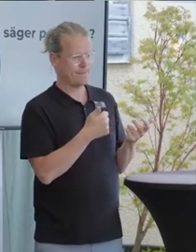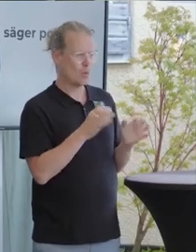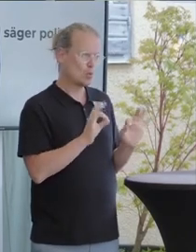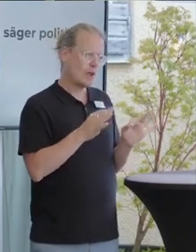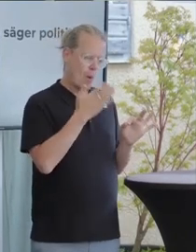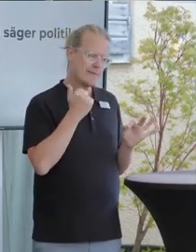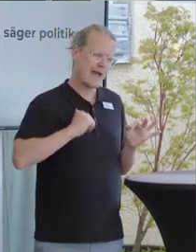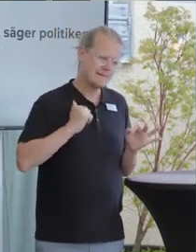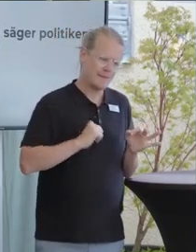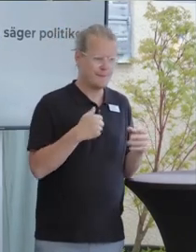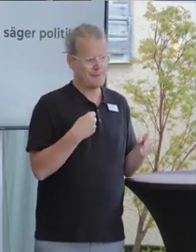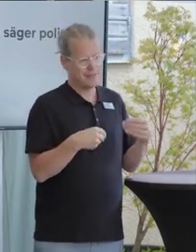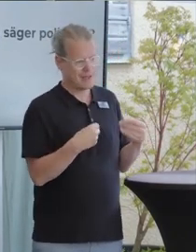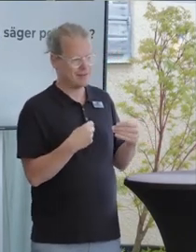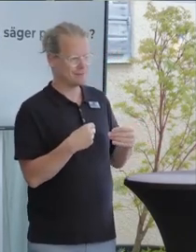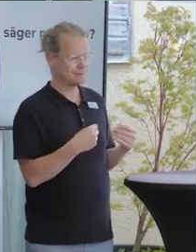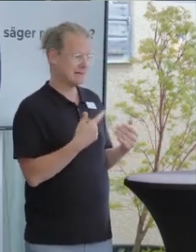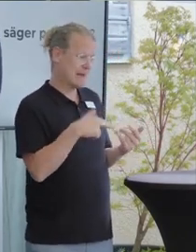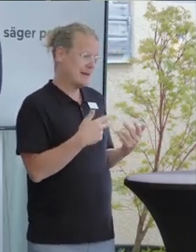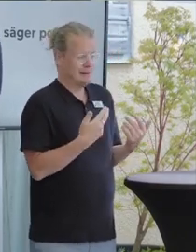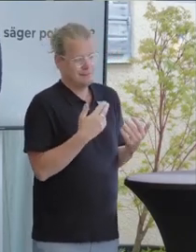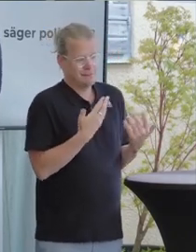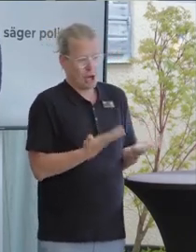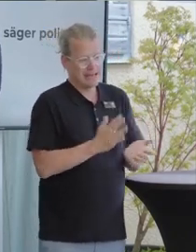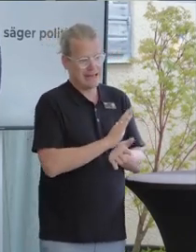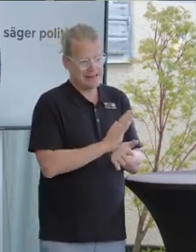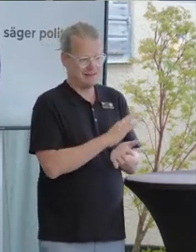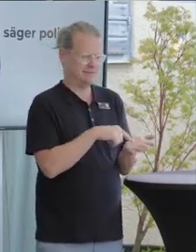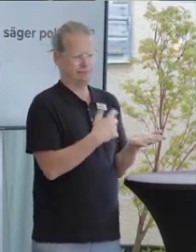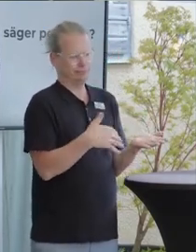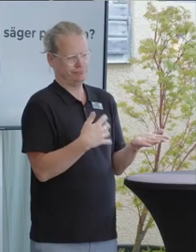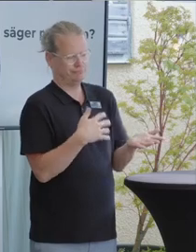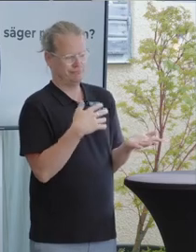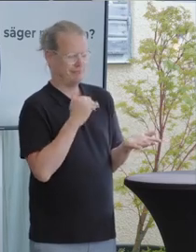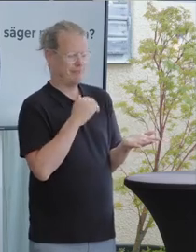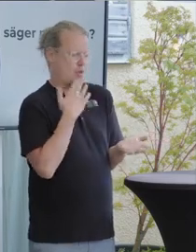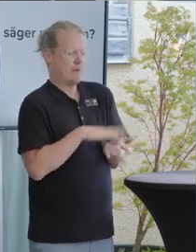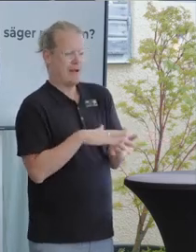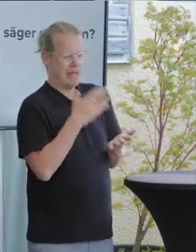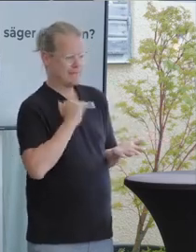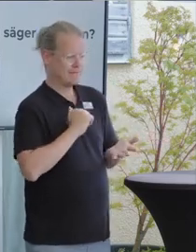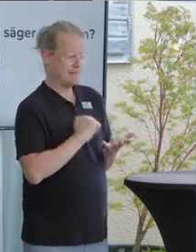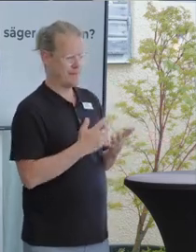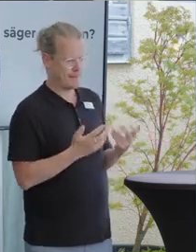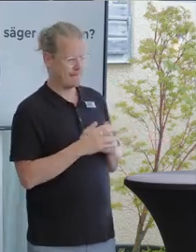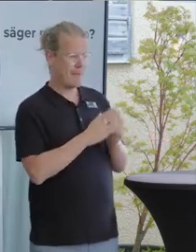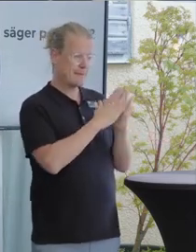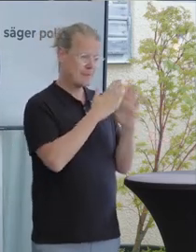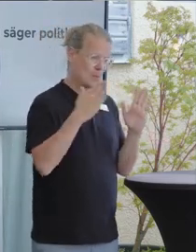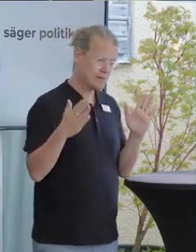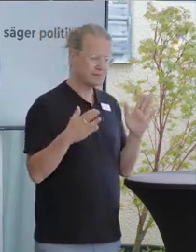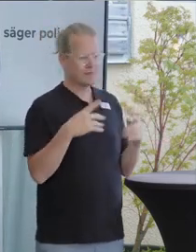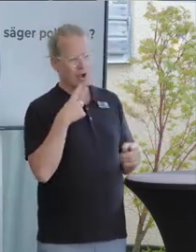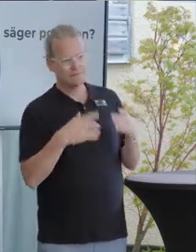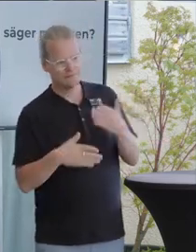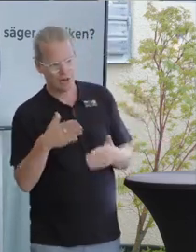dagstidningar som är en otroligt populär tjänst om man pratar mer allmänt. Och då handlar det om att bibliotek kan genom avtalslicenser få tillgång. En